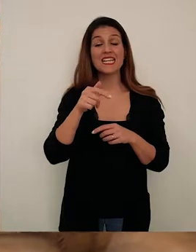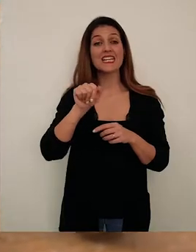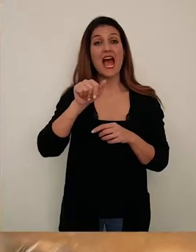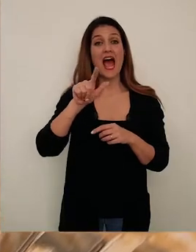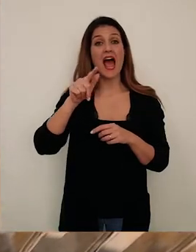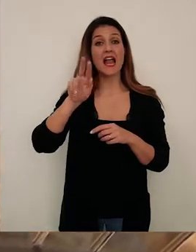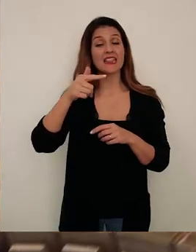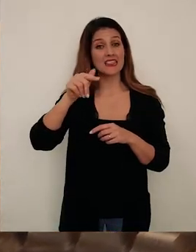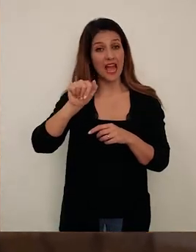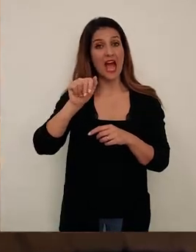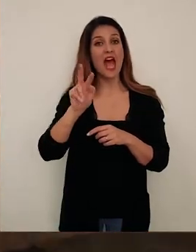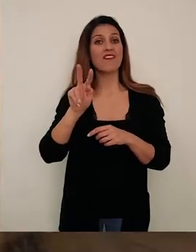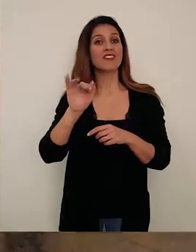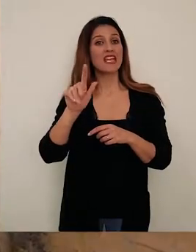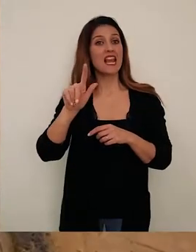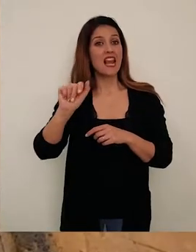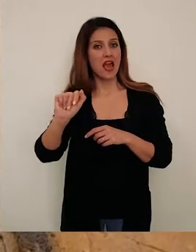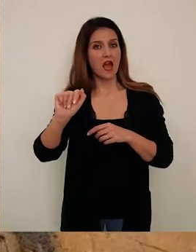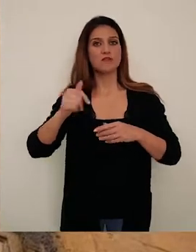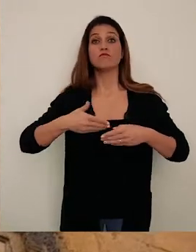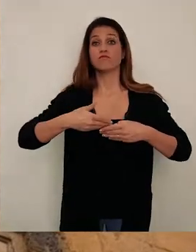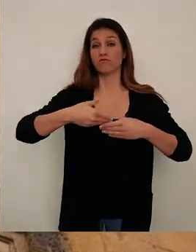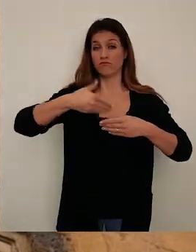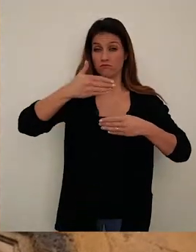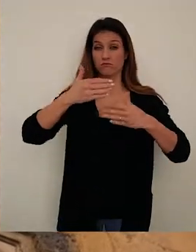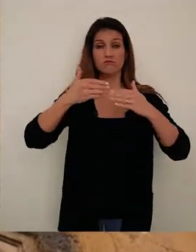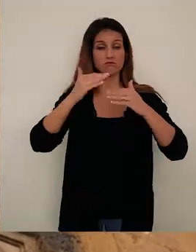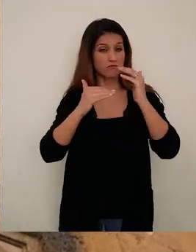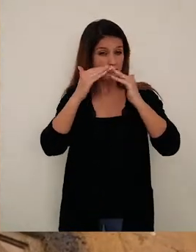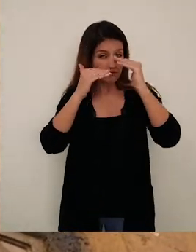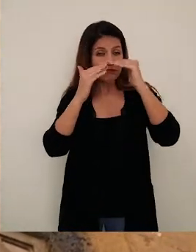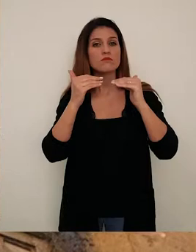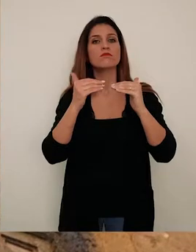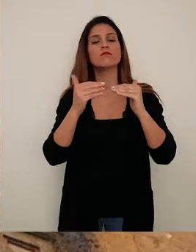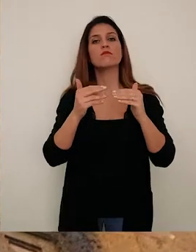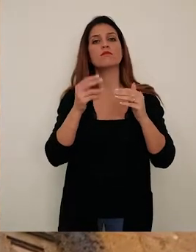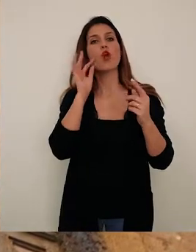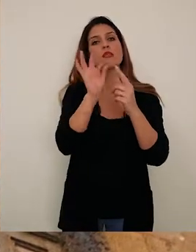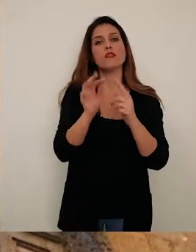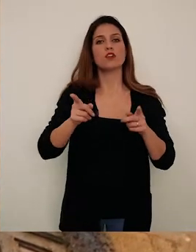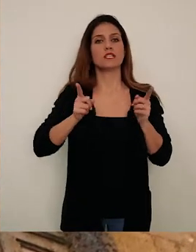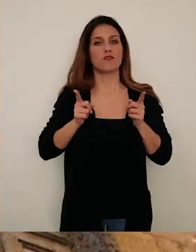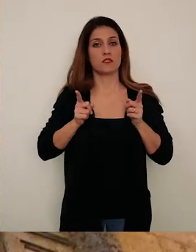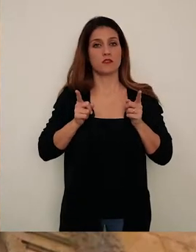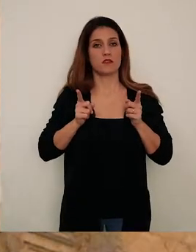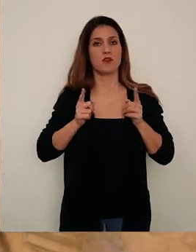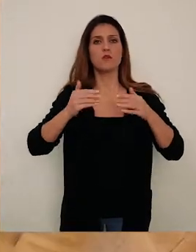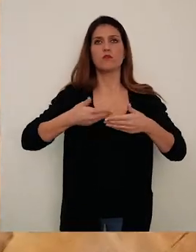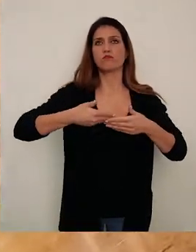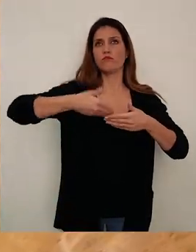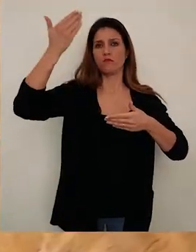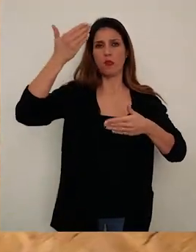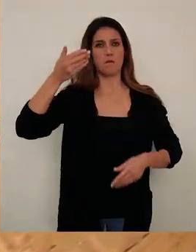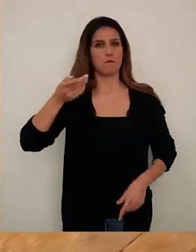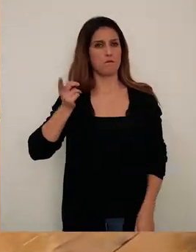dell'edilizia a scopo difensivo e religioso. Si tratta di un'antica fortificazione militaresca, vista la